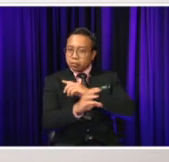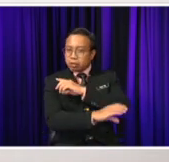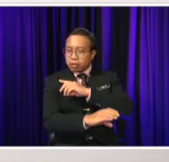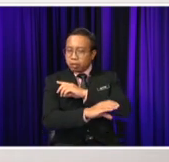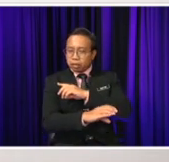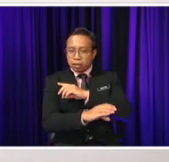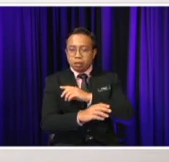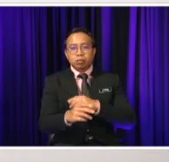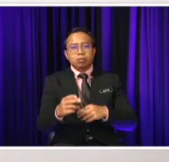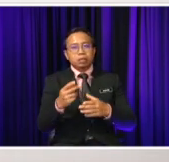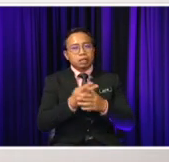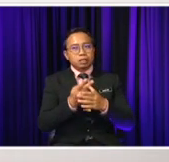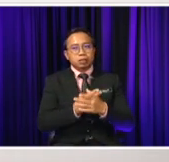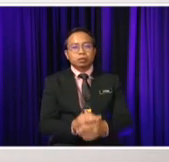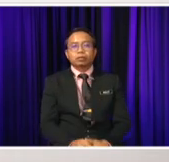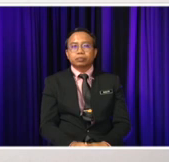betul